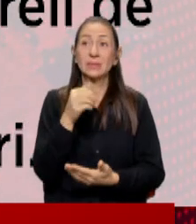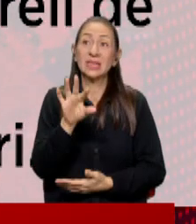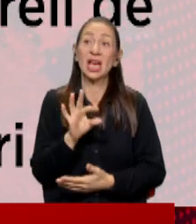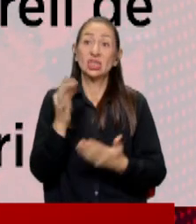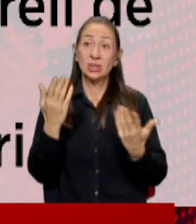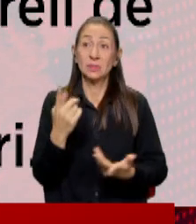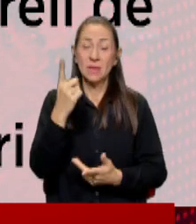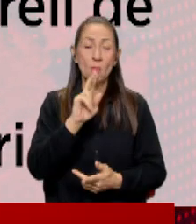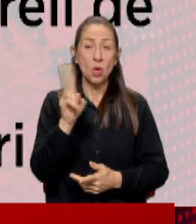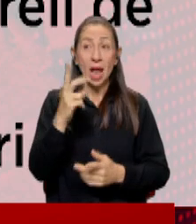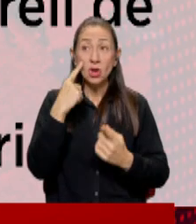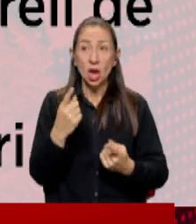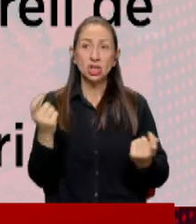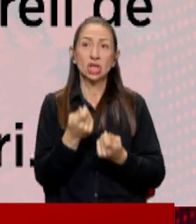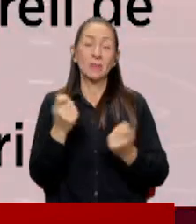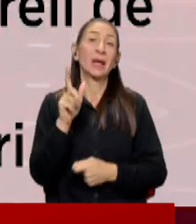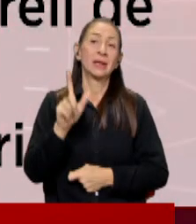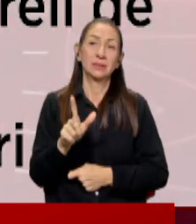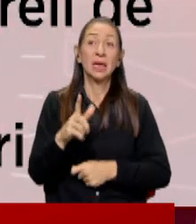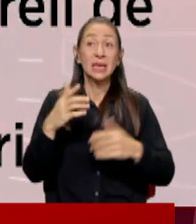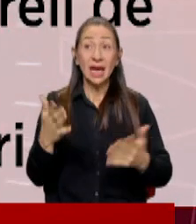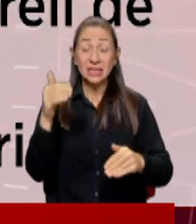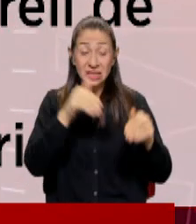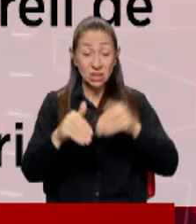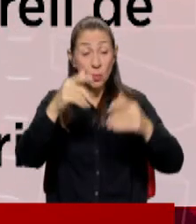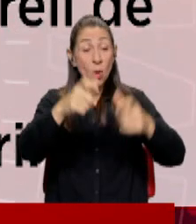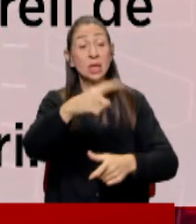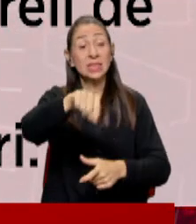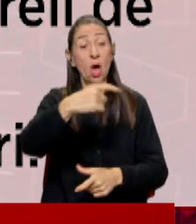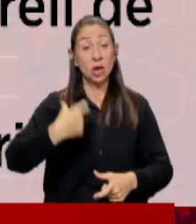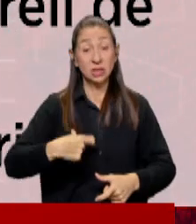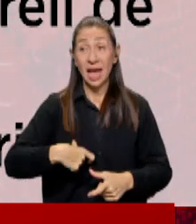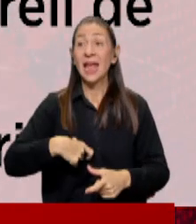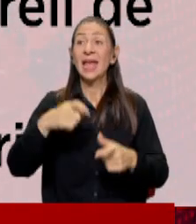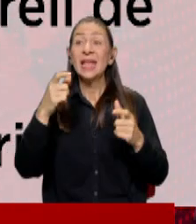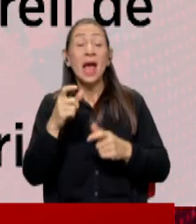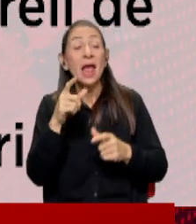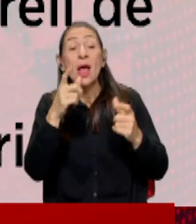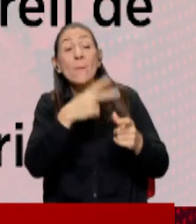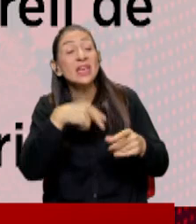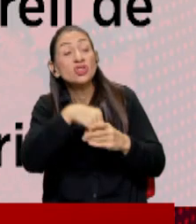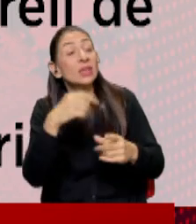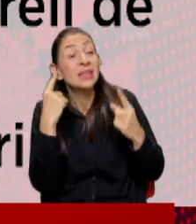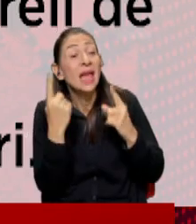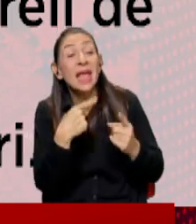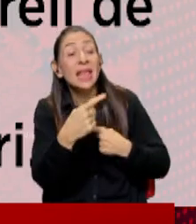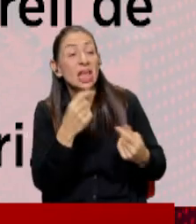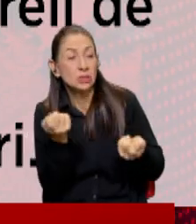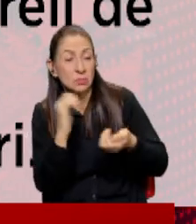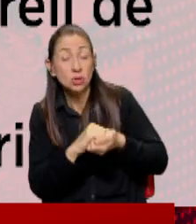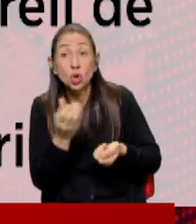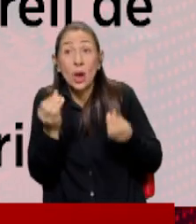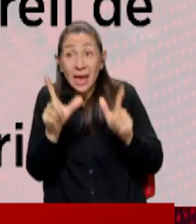tercih edeceğimiz bir model üzerinde çalışmak lazım yani seçim bölgesine özel yereli de dinleyerek ikili işbirlikleri çok